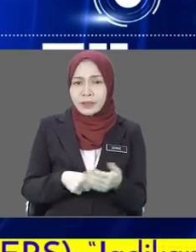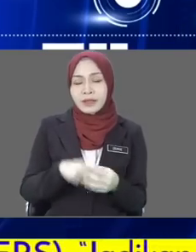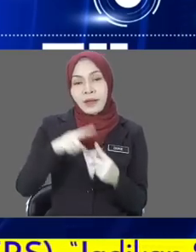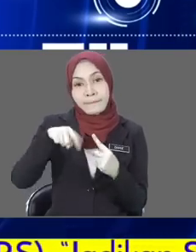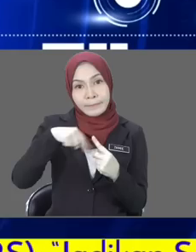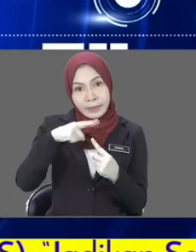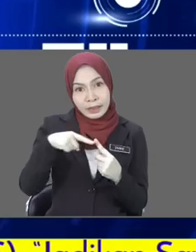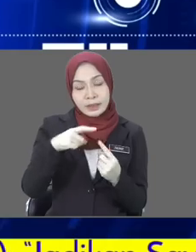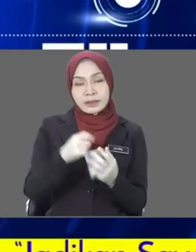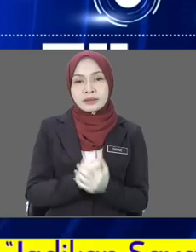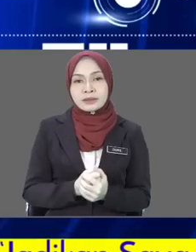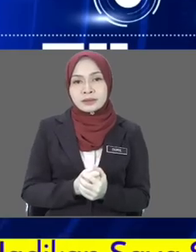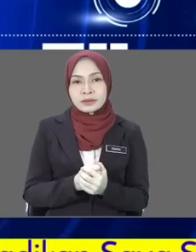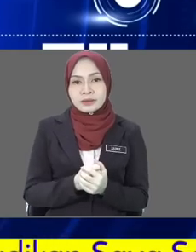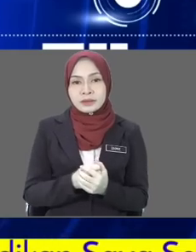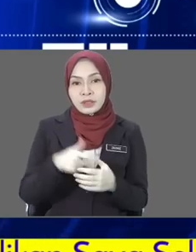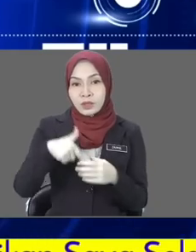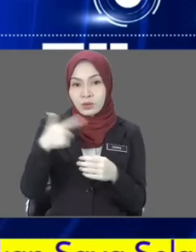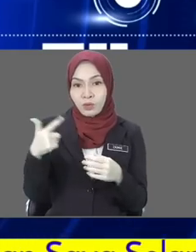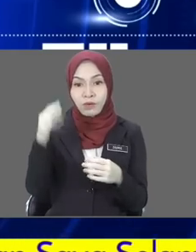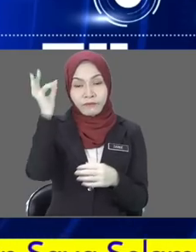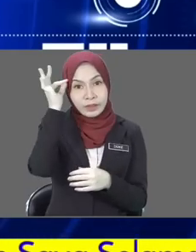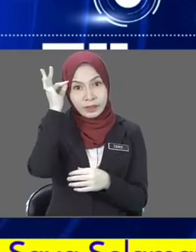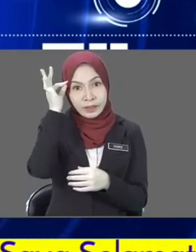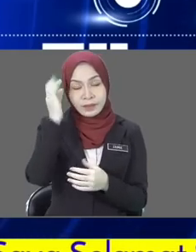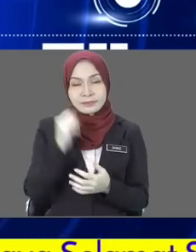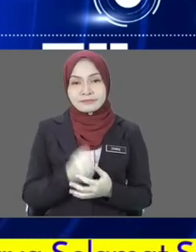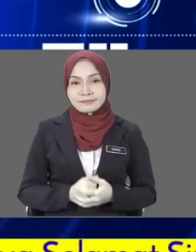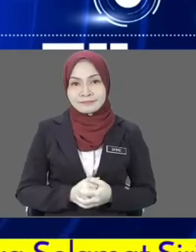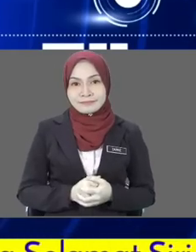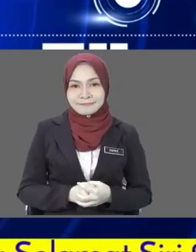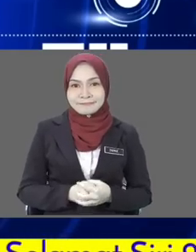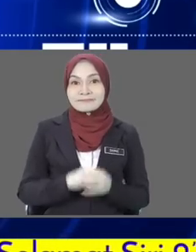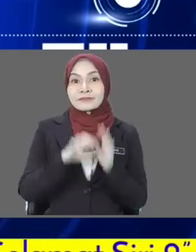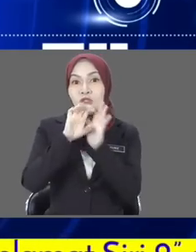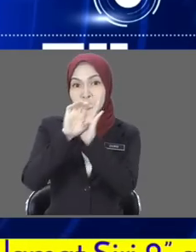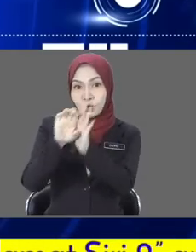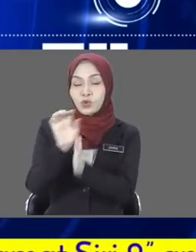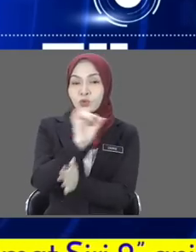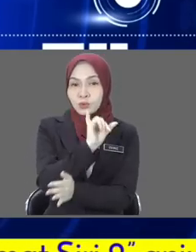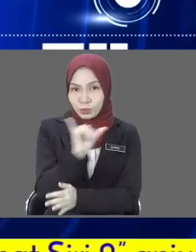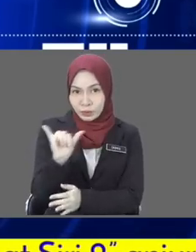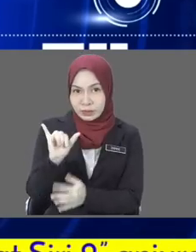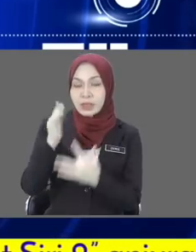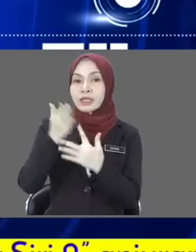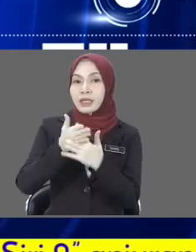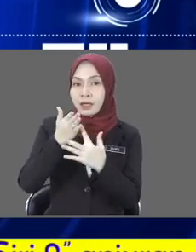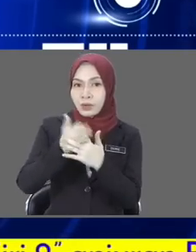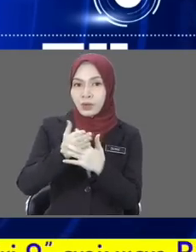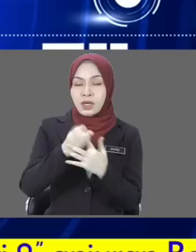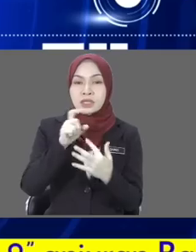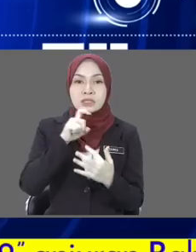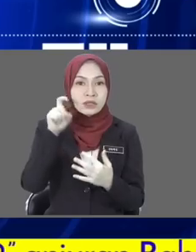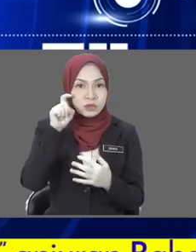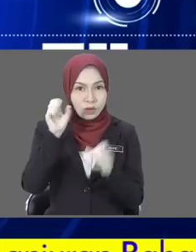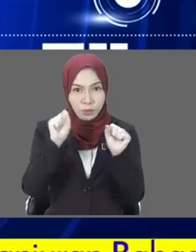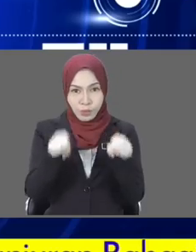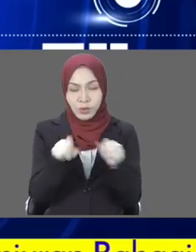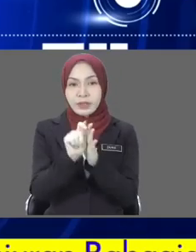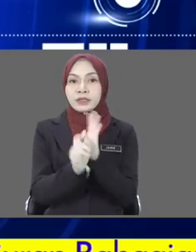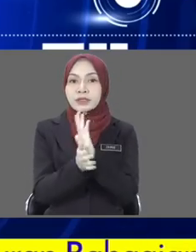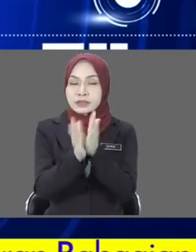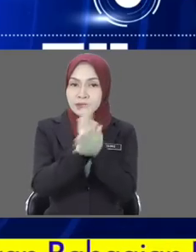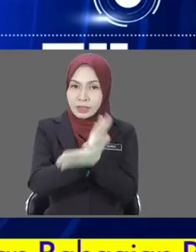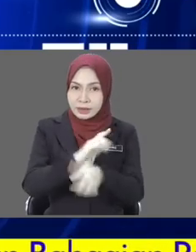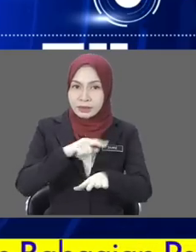kala berlaku di luar jangkaan kita contohnya gangguan seksual boleh berlaku di tempat